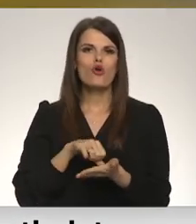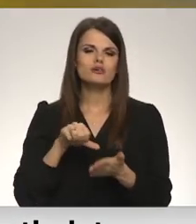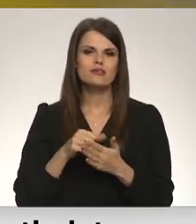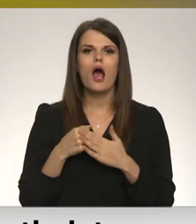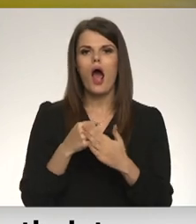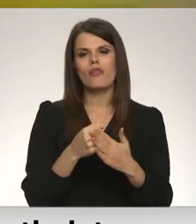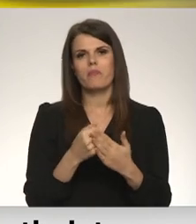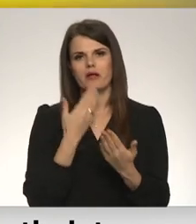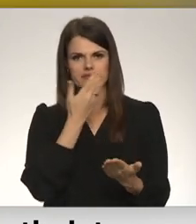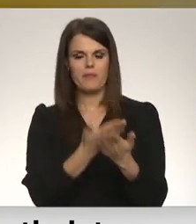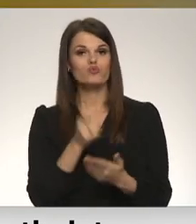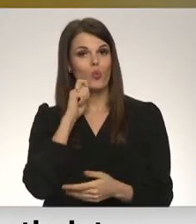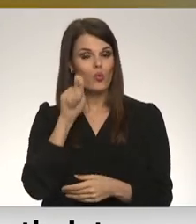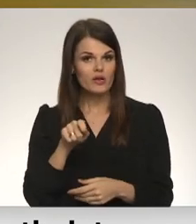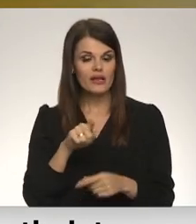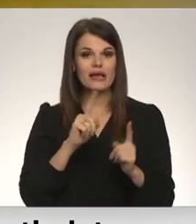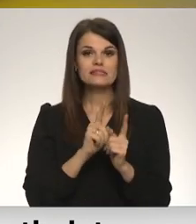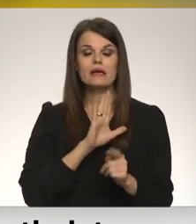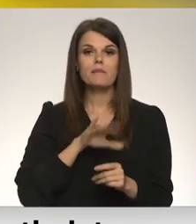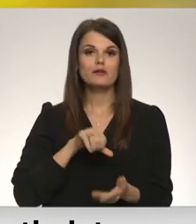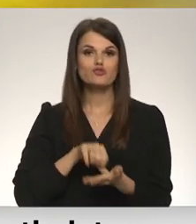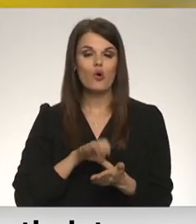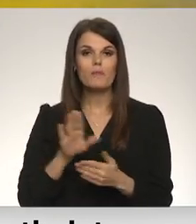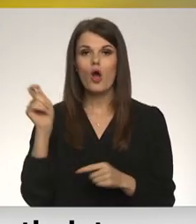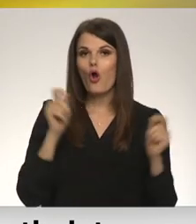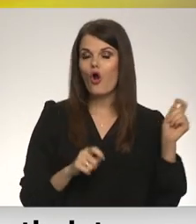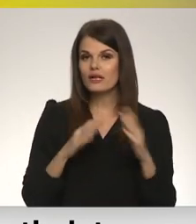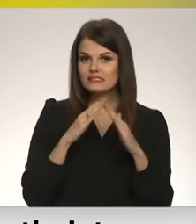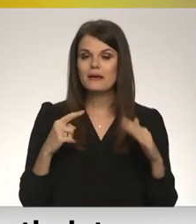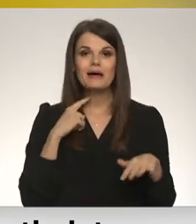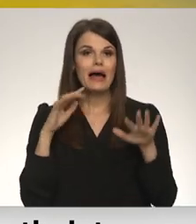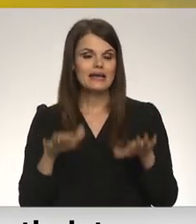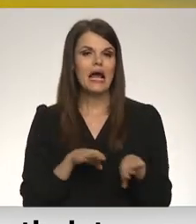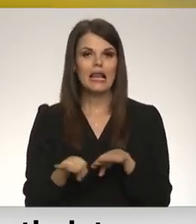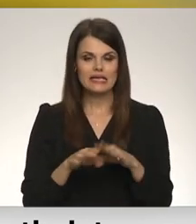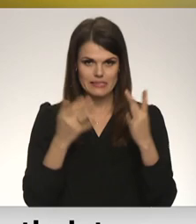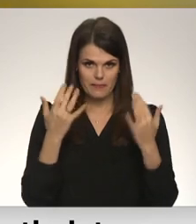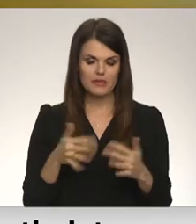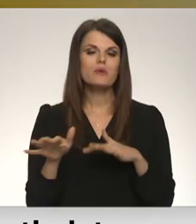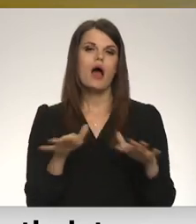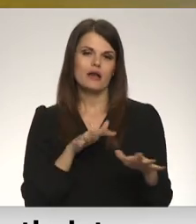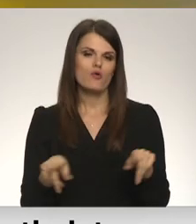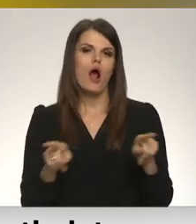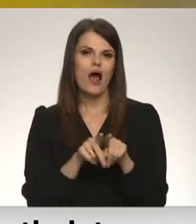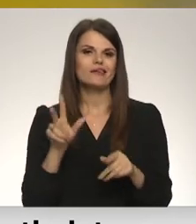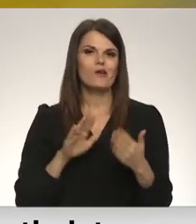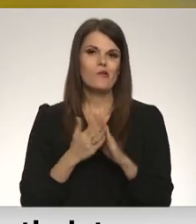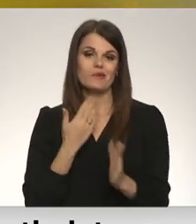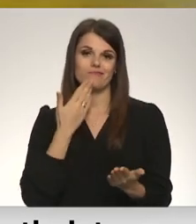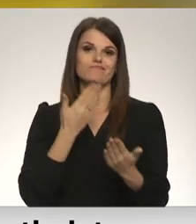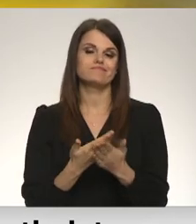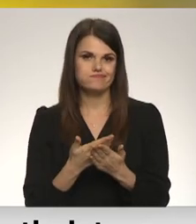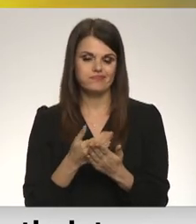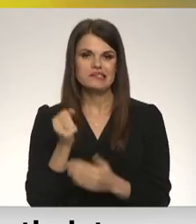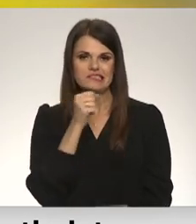paušanai Ukrainai. Neilgi pēc koncerta pie kongresnam Rīgā līdzīgi pasākumu rīkot arī Daugavpilī ierosināja mūziķis